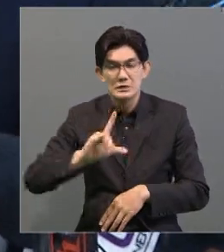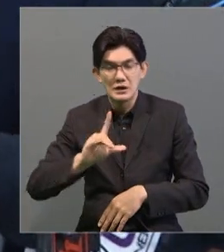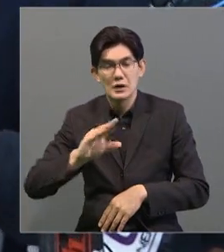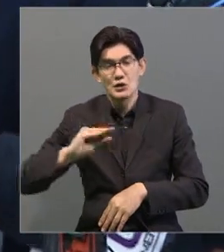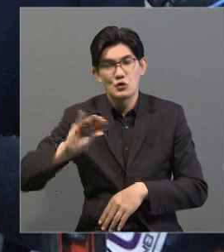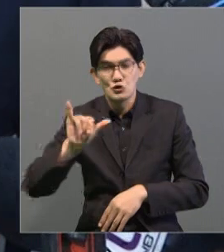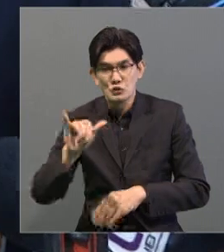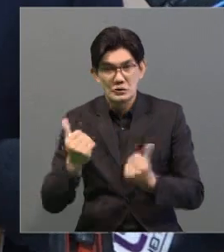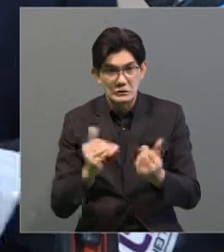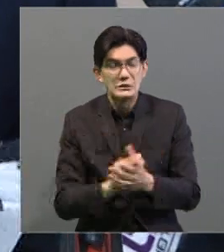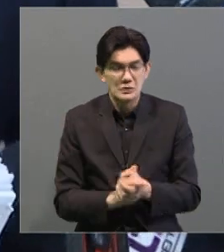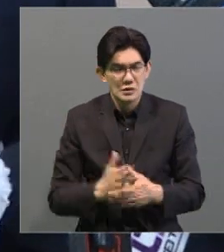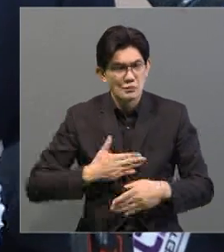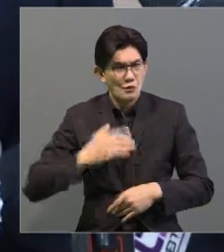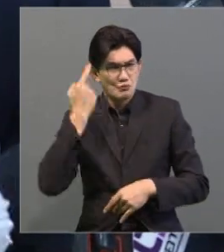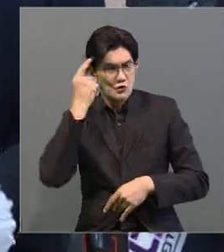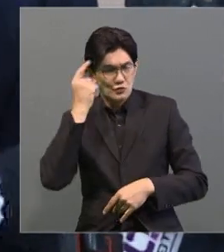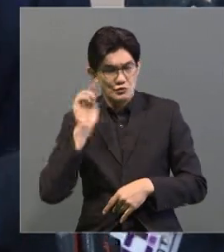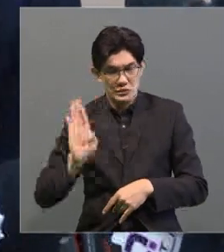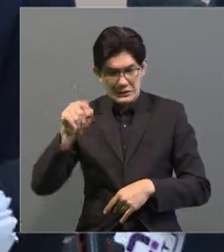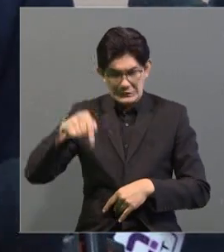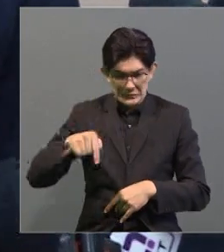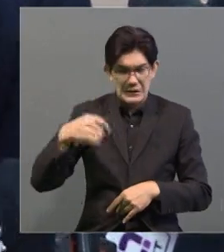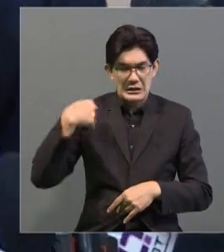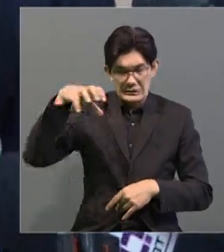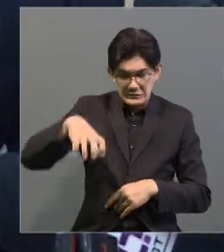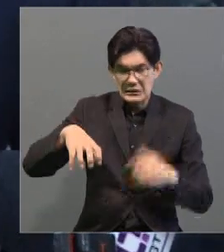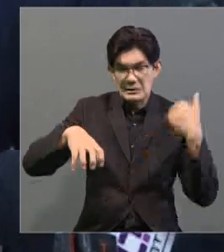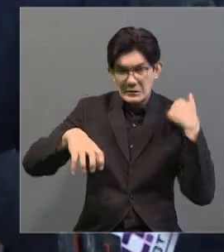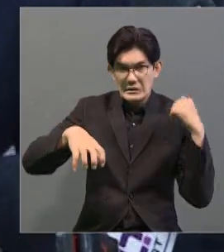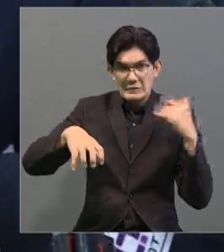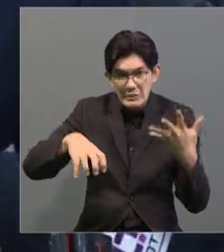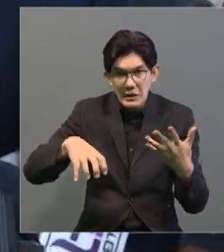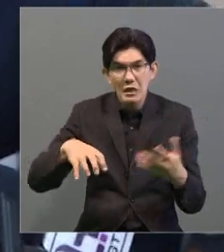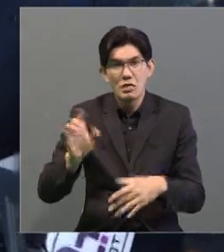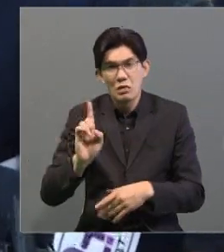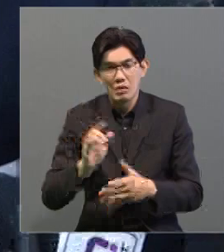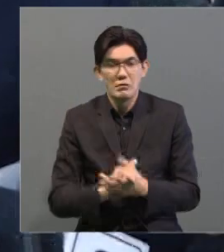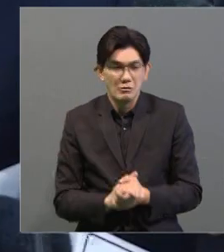โยแคปิตอลจำกัดซึ่งผมก็ไม่รู้ว่าบริษัทนี้เนี่ยมีตัวตนจริงหรือเปล่าหรือไปแอบอ้างเข้ามาหรือเปล่า